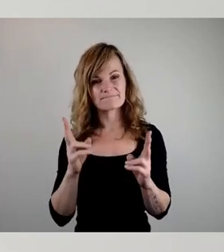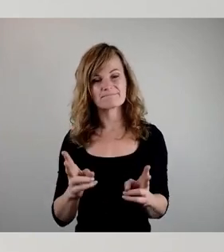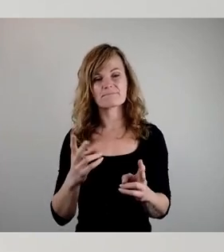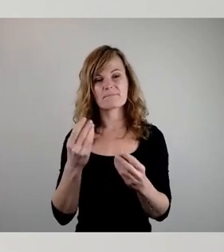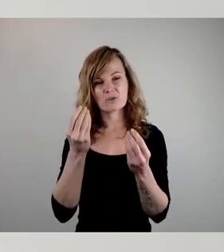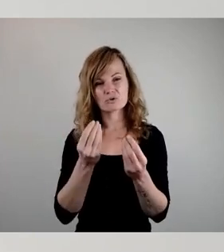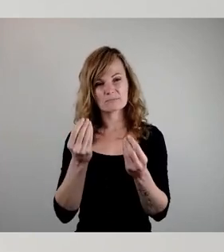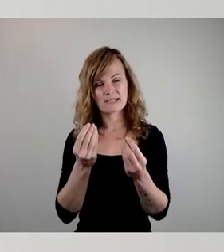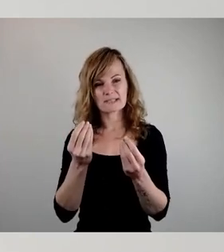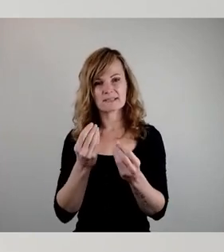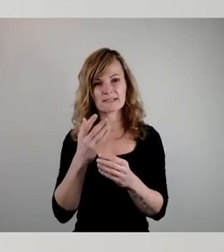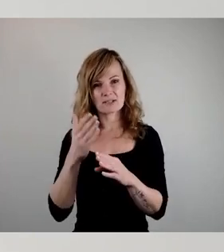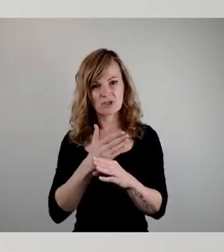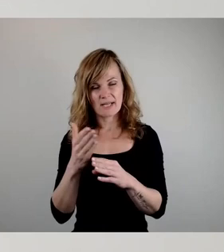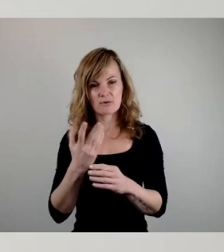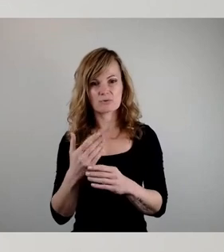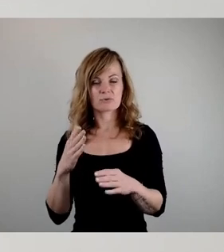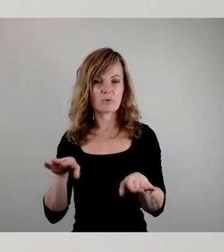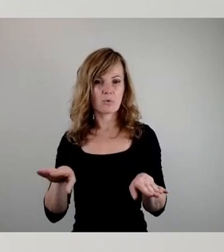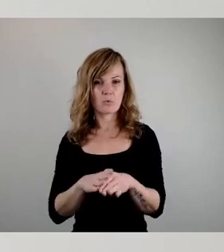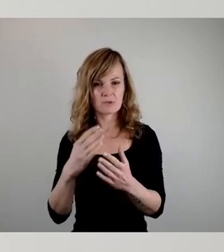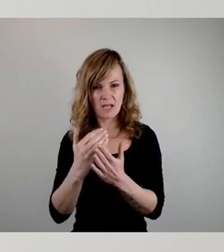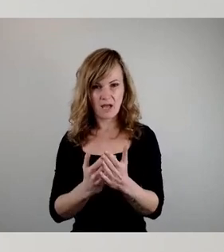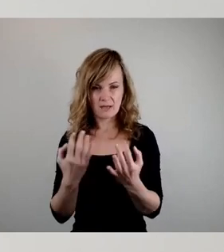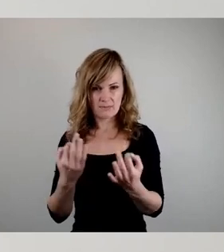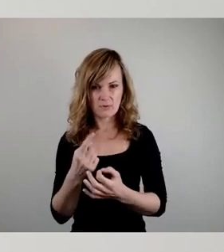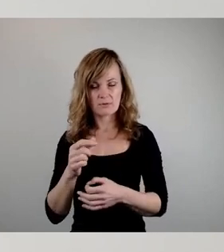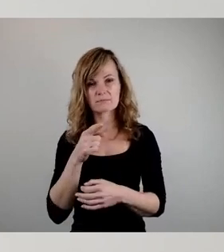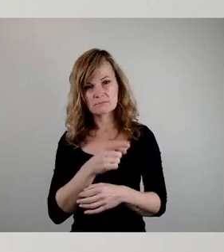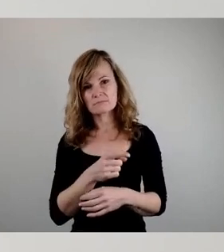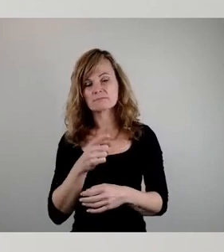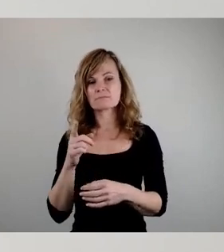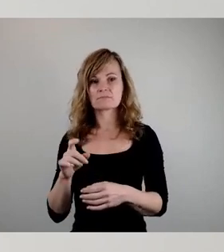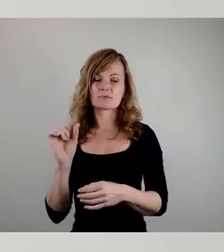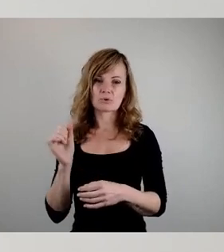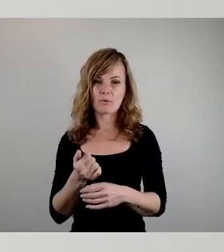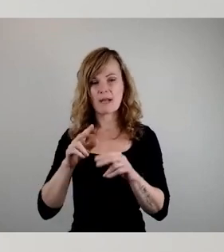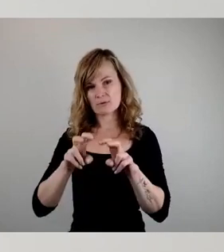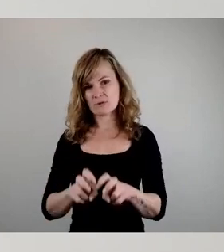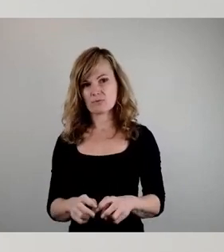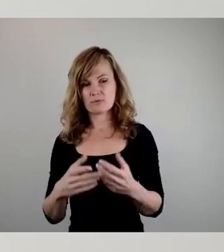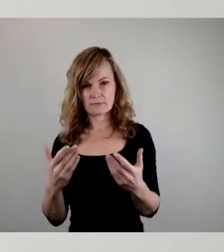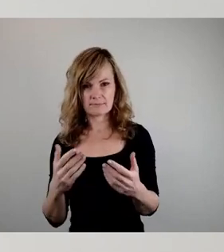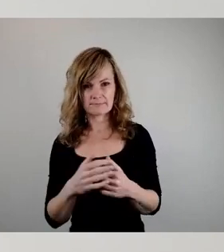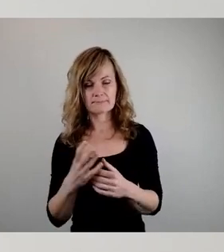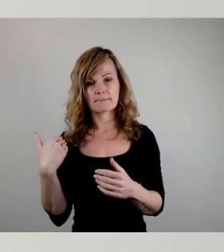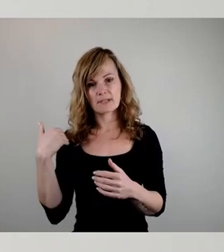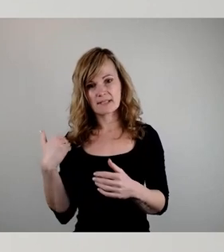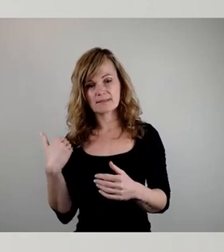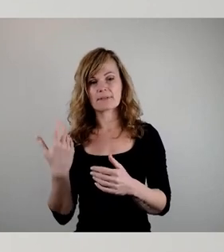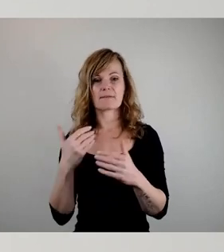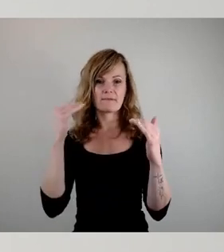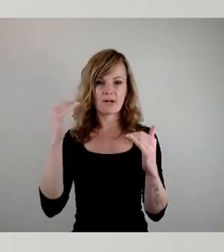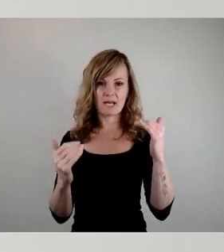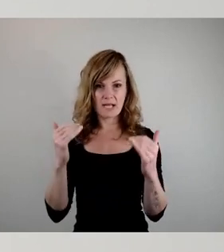substanzielle Entscheidungsgrundlage haben, das eine oder andere tatsächlich nochmal untersuchen, um wirklich einen belastbaren Vergleich